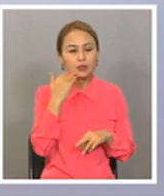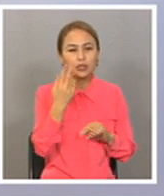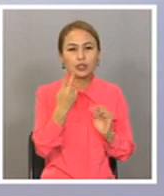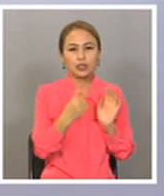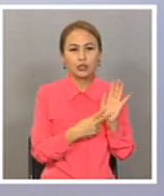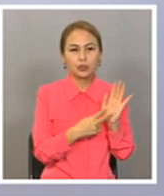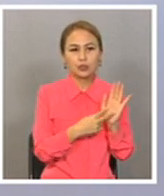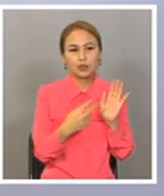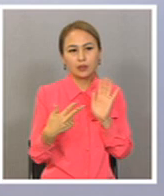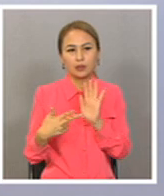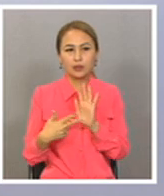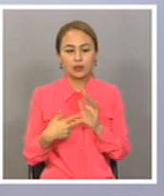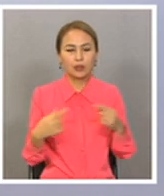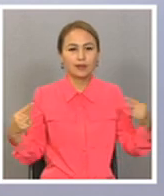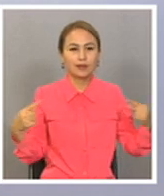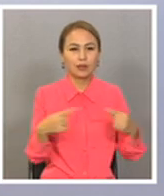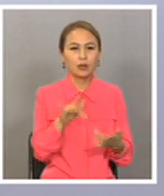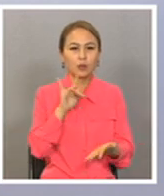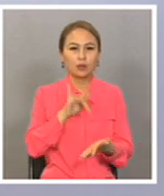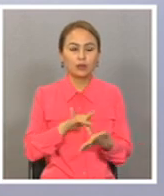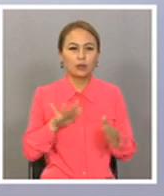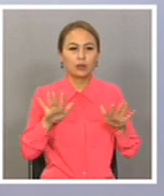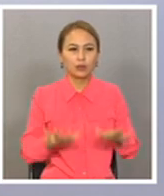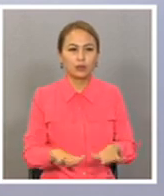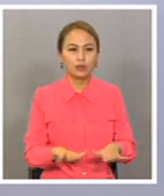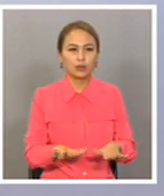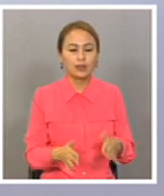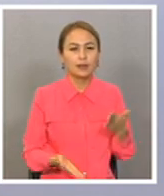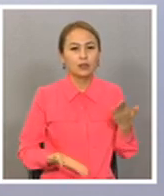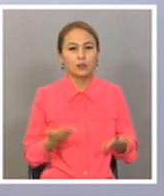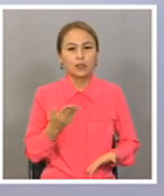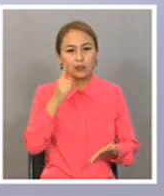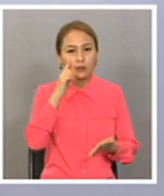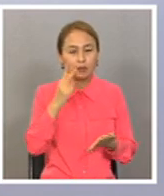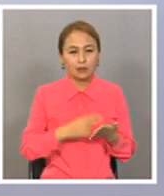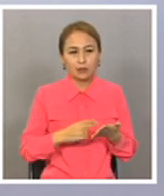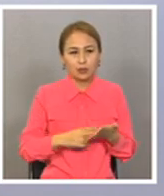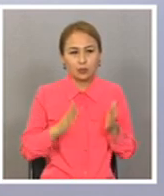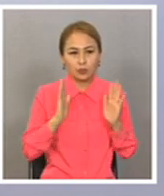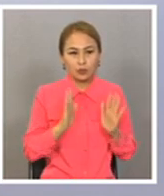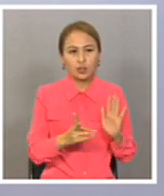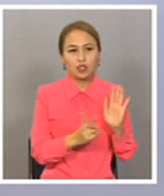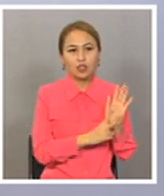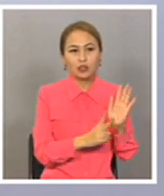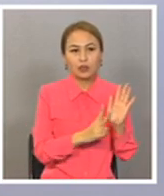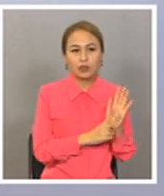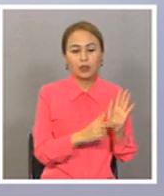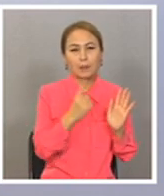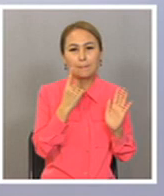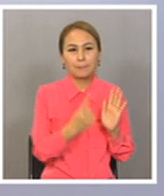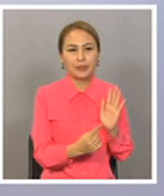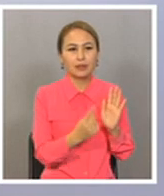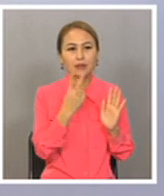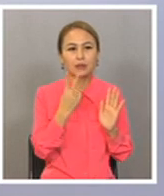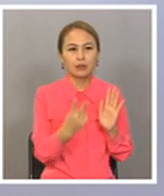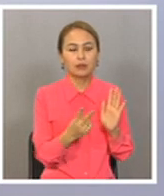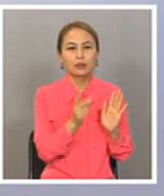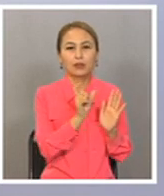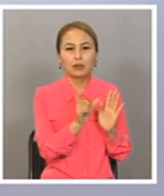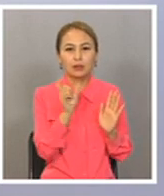8-дің дәл ортасында орналасқан. Немесе дәл дейтін болсақ, 7-ге 1, 2 қадам